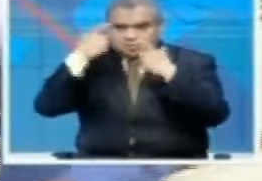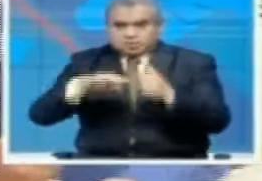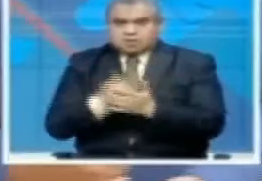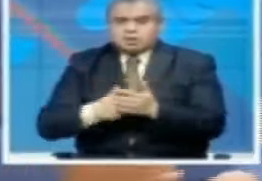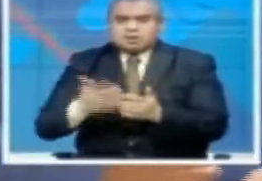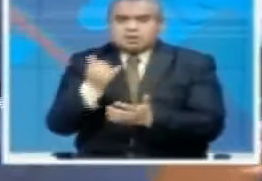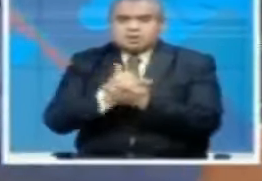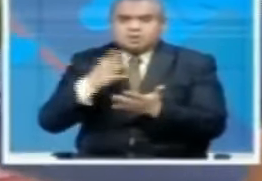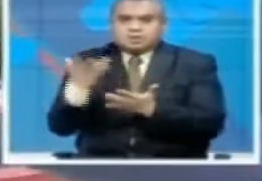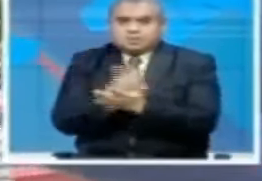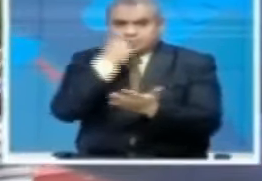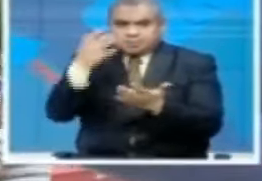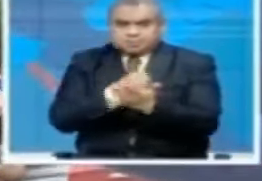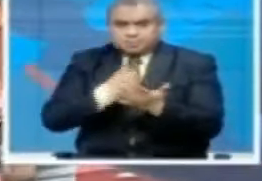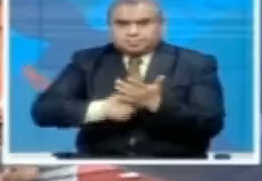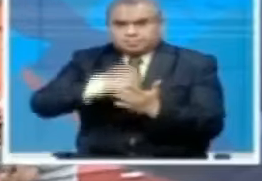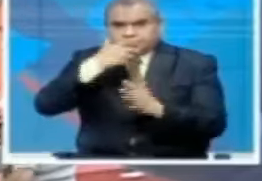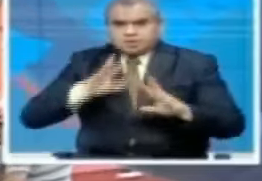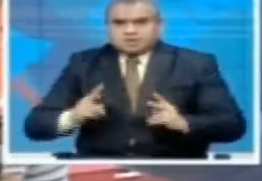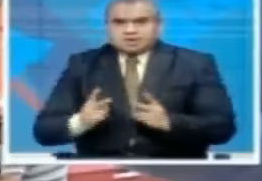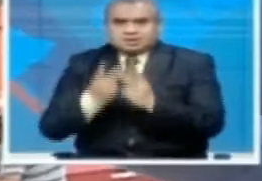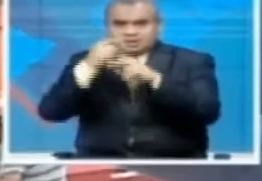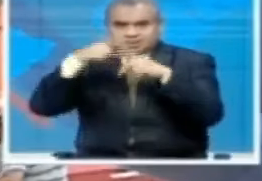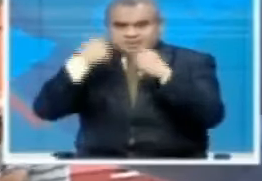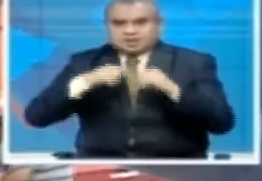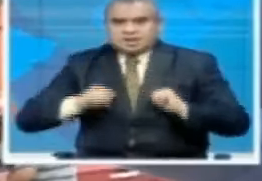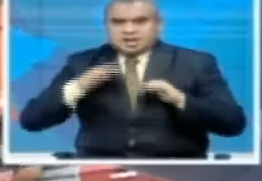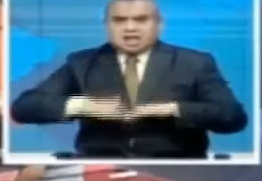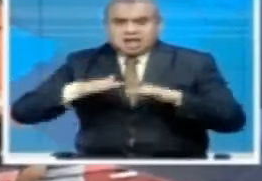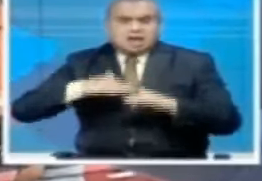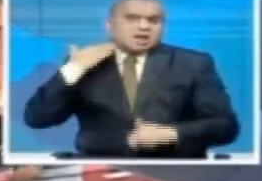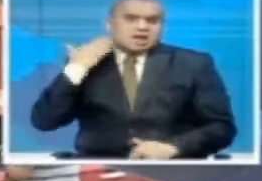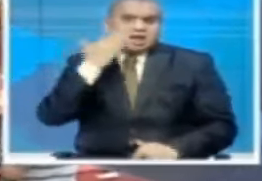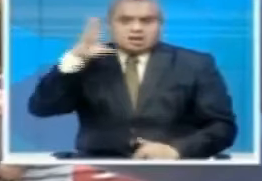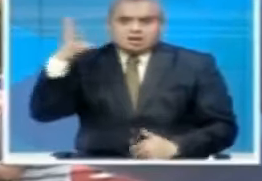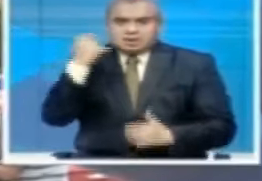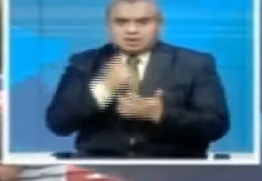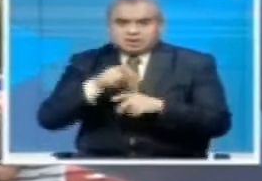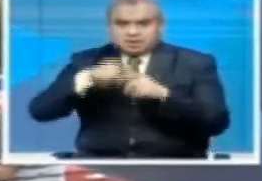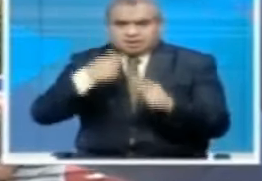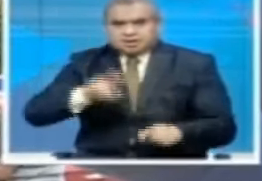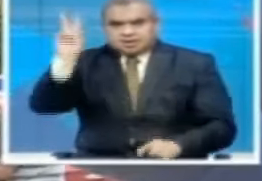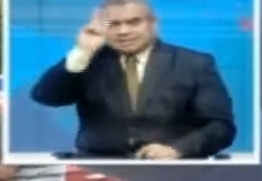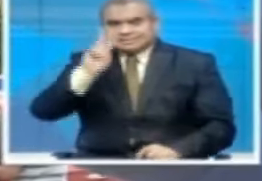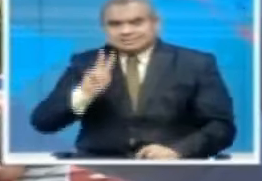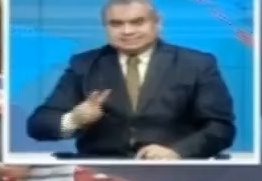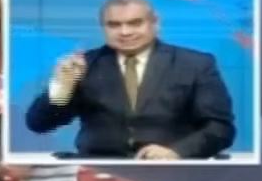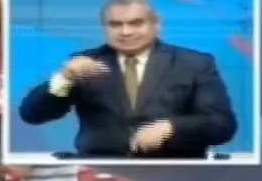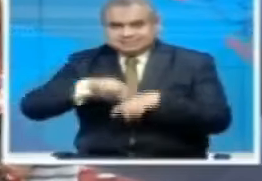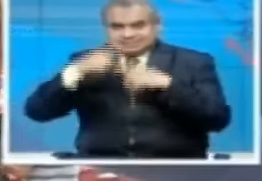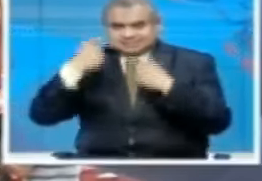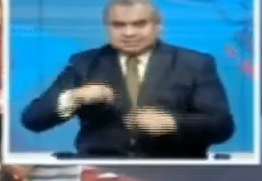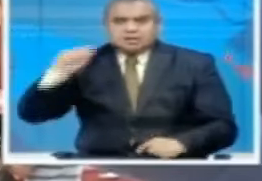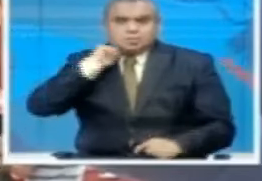مرحلة جني الثمار بمشروعات تنموية تعيد الحياة مرة أخرى لأبناء سيناء، وعلى رأسها مدينة